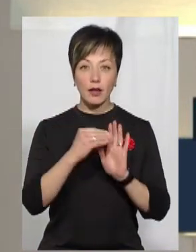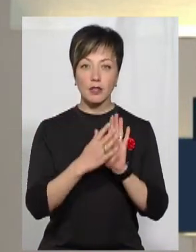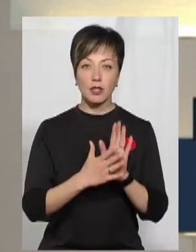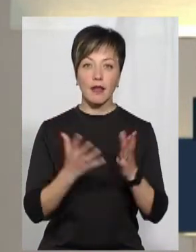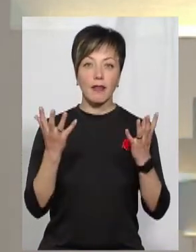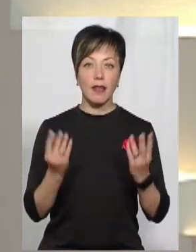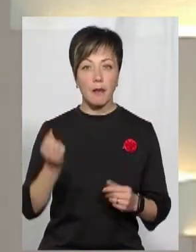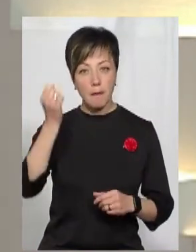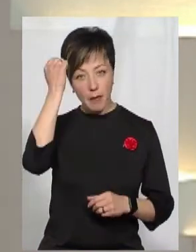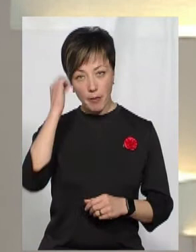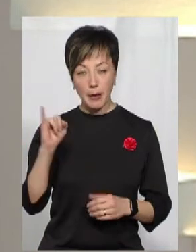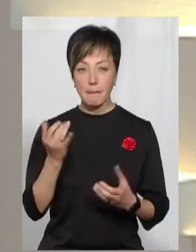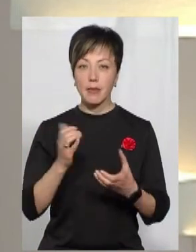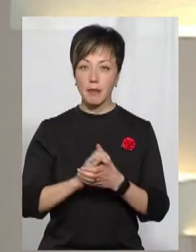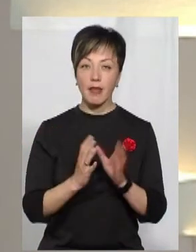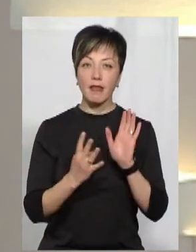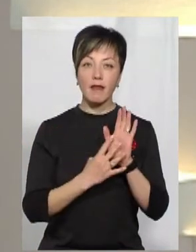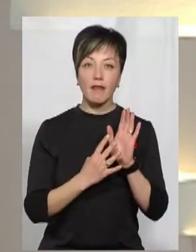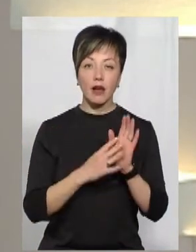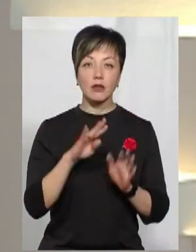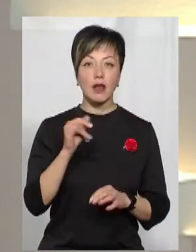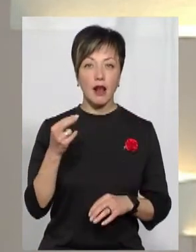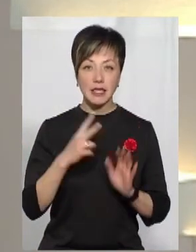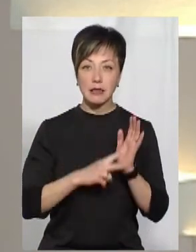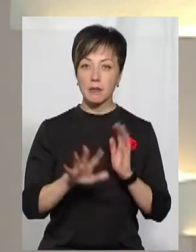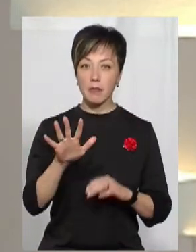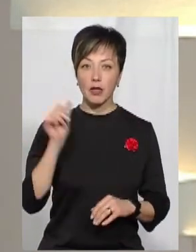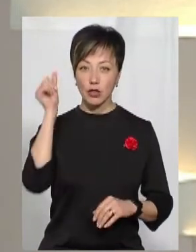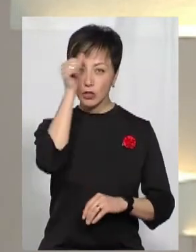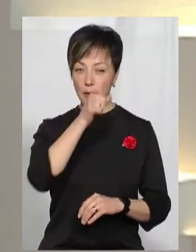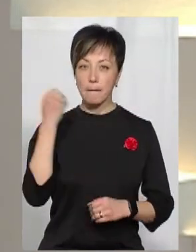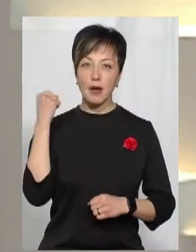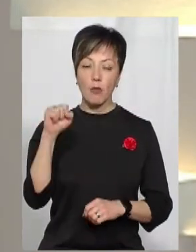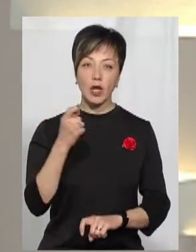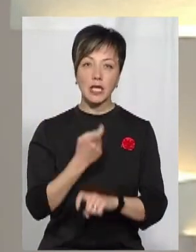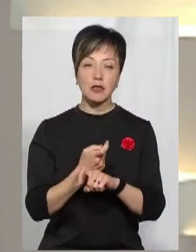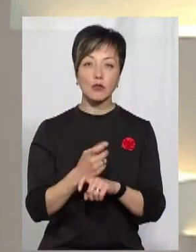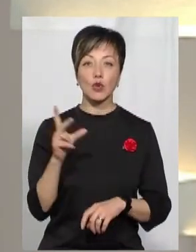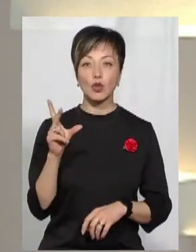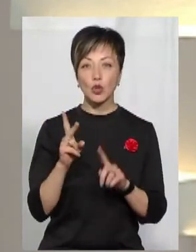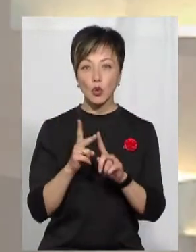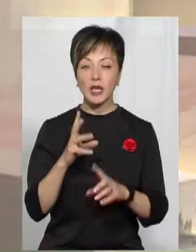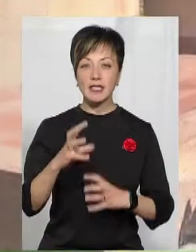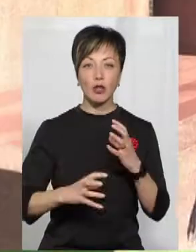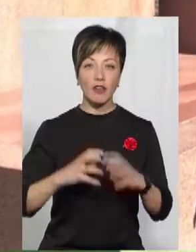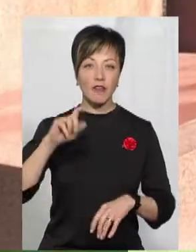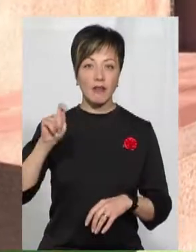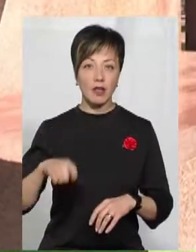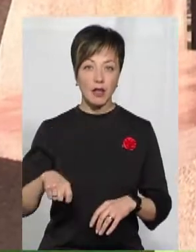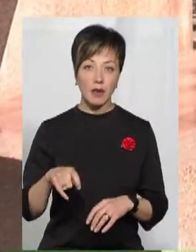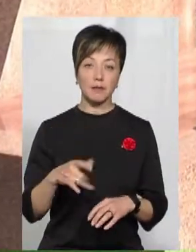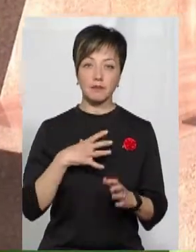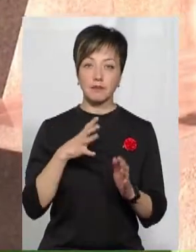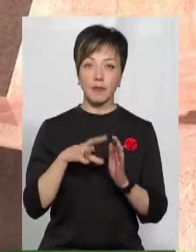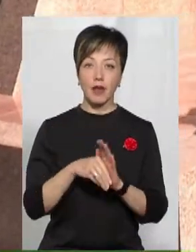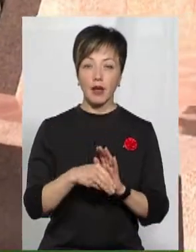пам'яті та примирення, а 9 травня – 75-ту річницю перемоги над нацизмом у Другій світовій війні, яка забрала